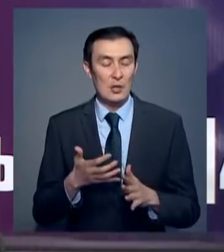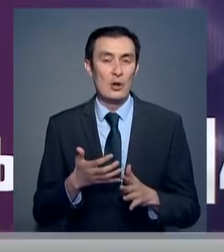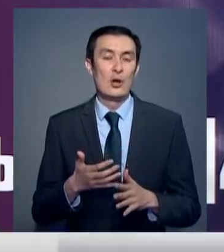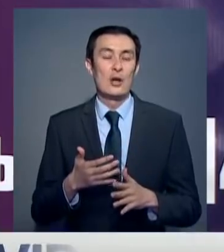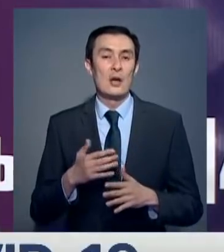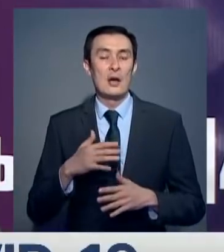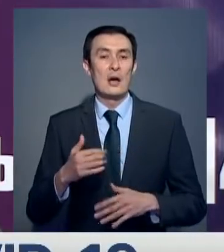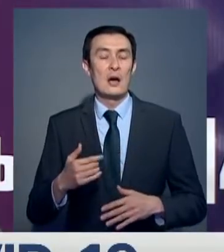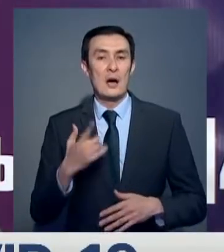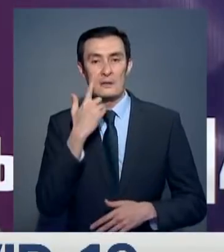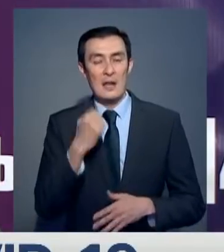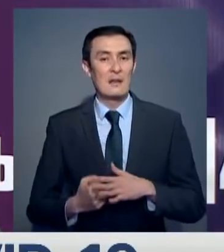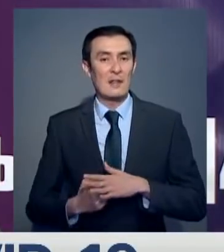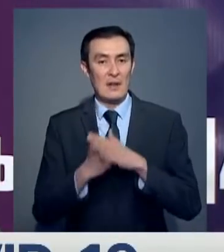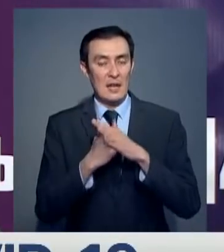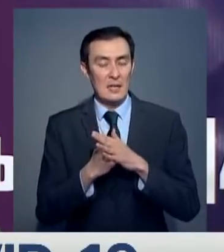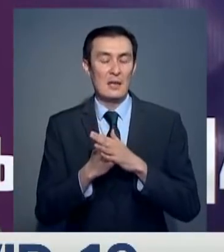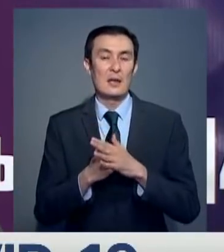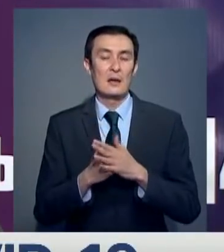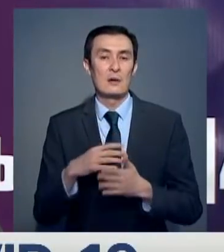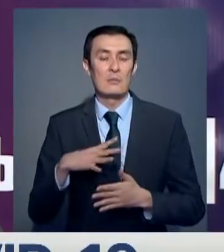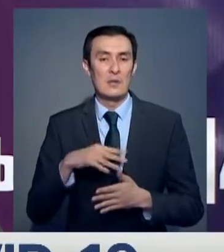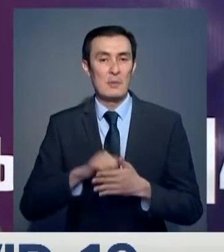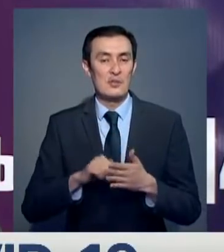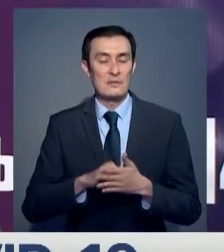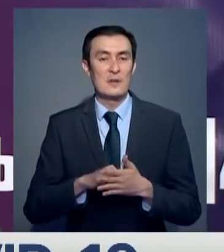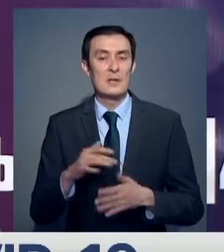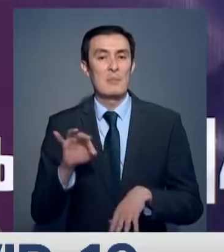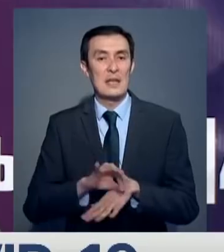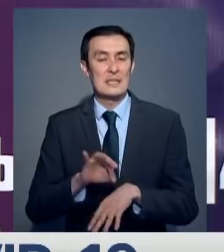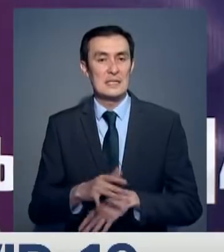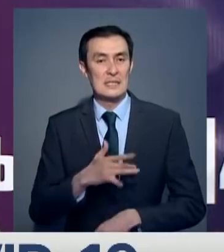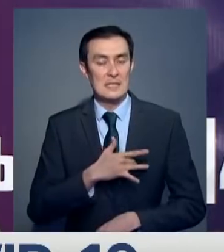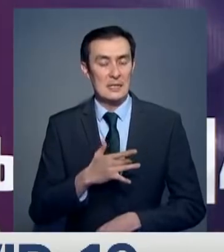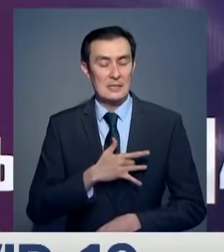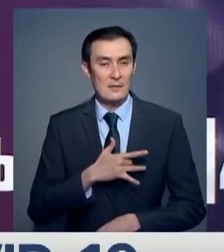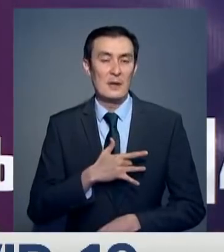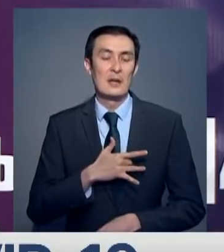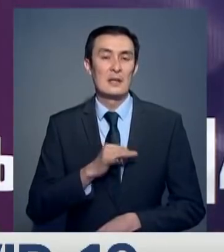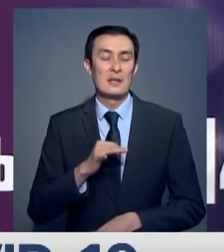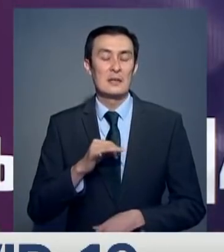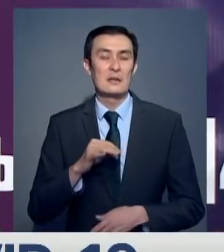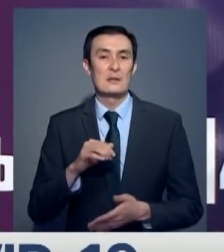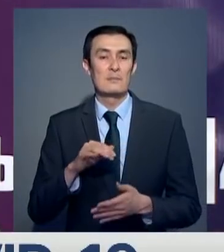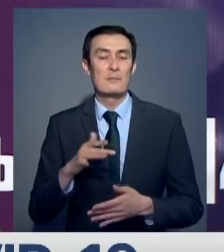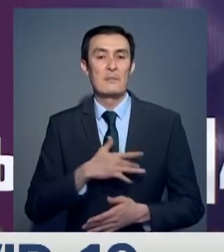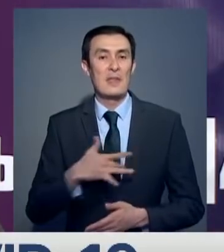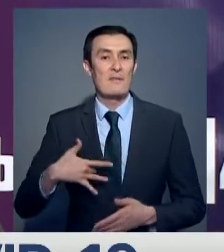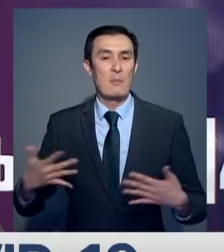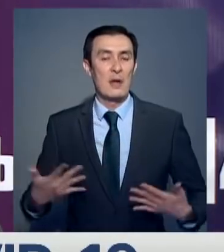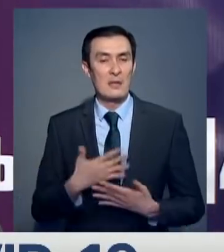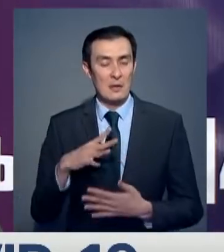давления диагноз д 2 степени ишемической болезни сердца кардиосклероз и по статической пневмонии